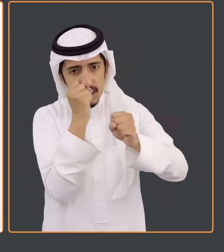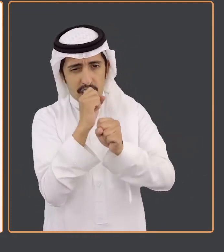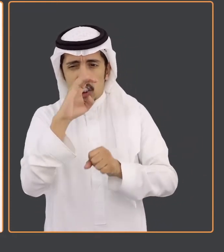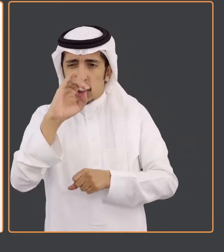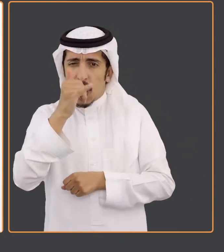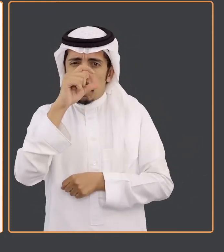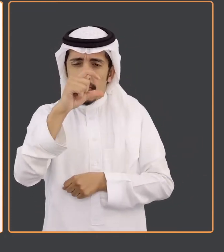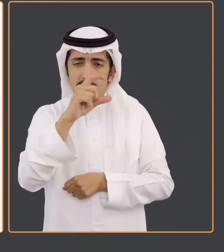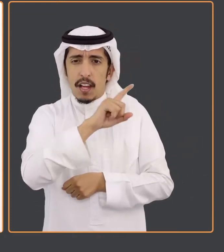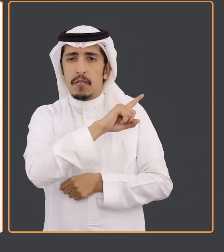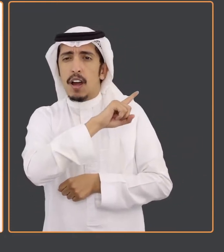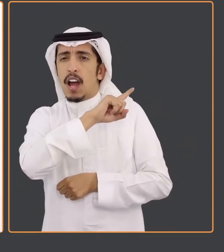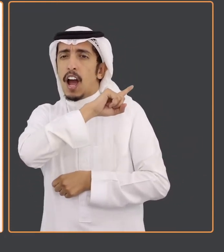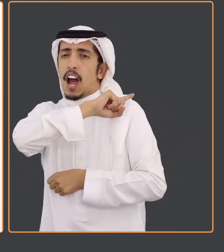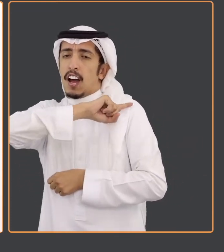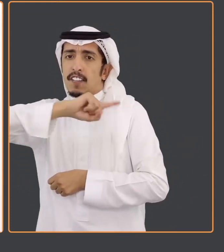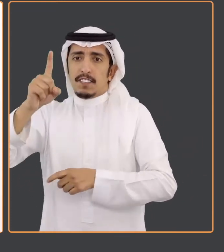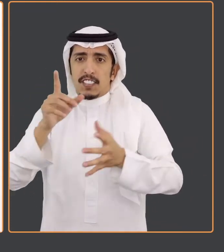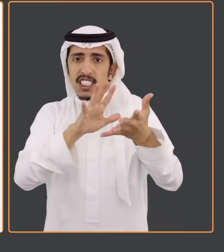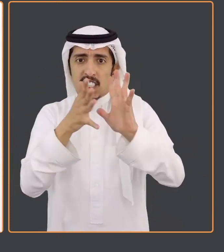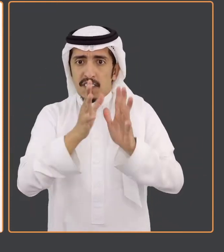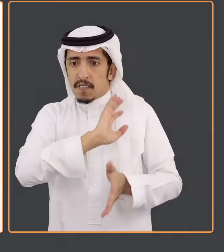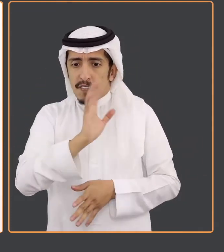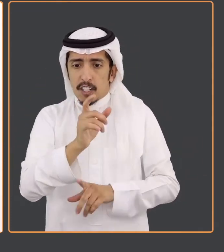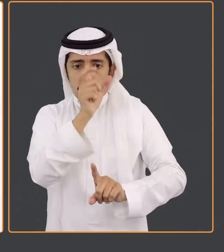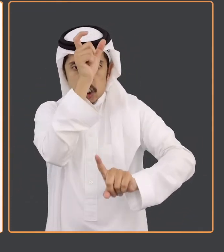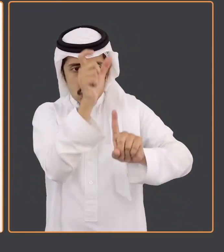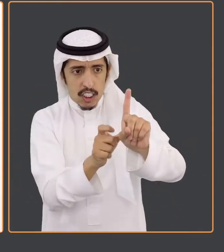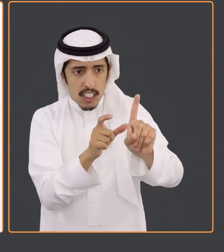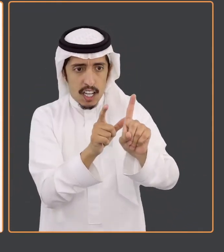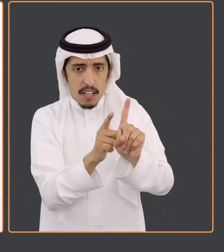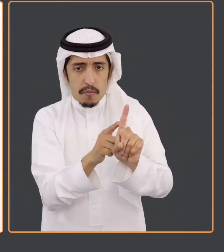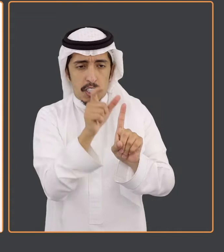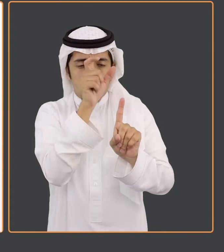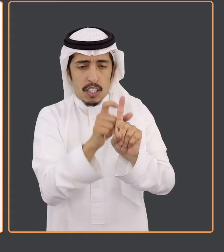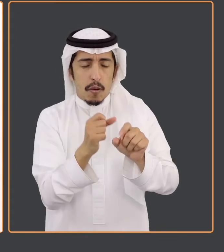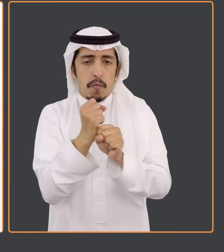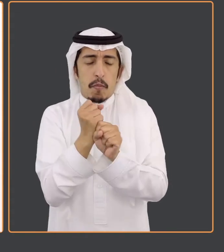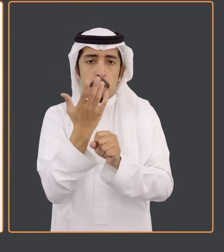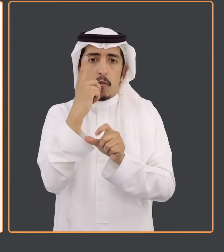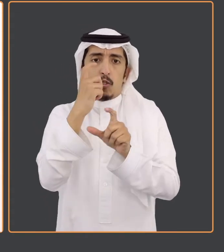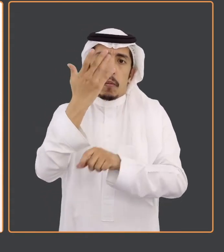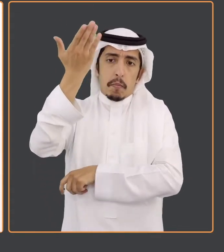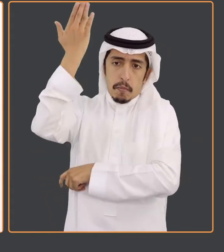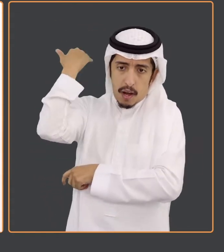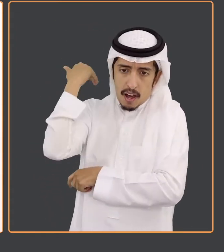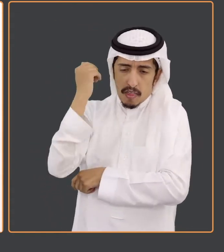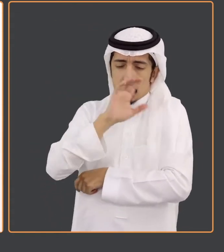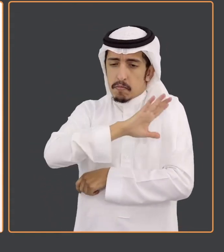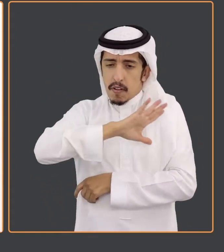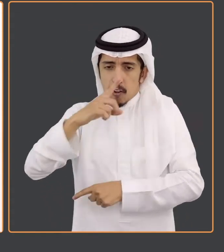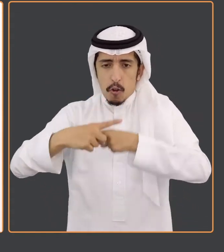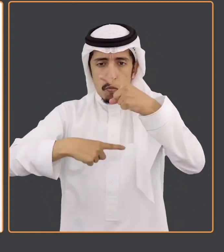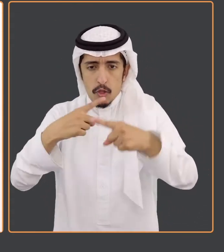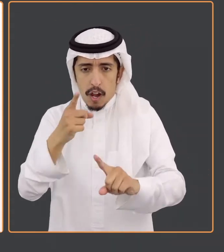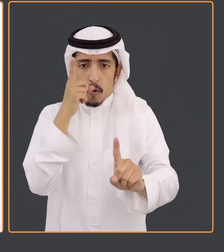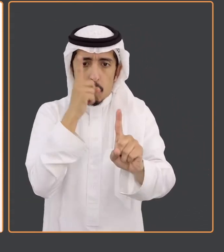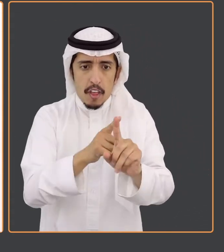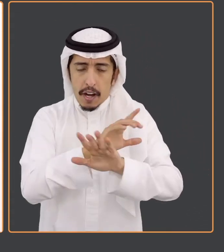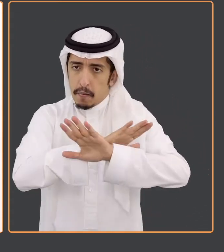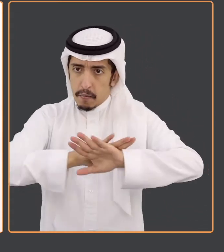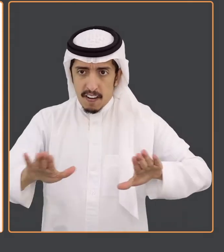معنى جامد أي أنه لا يمكن تصريفه، أي أنه يوجد على صورة الماضي فقط، فليس منه مضارع أو